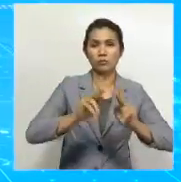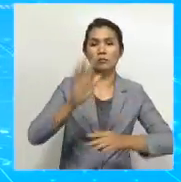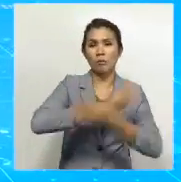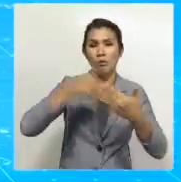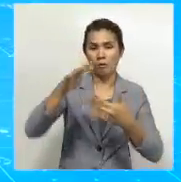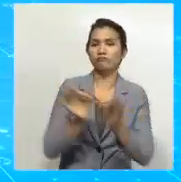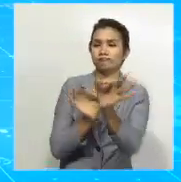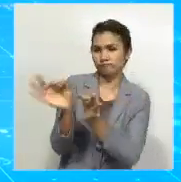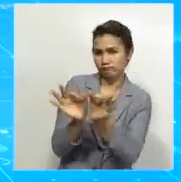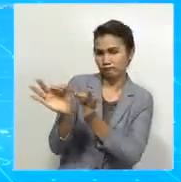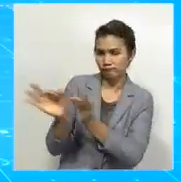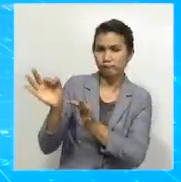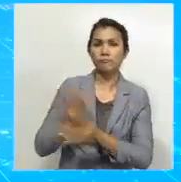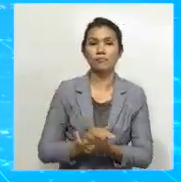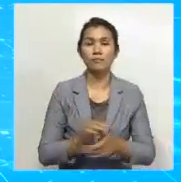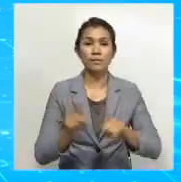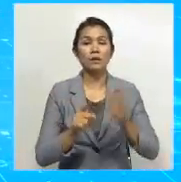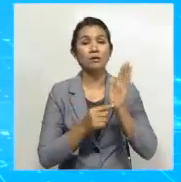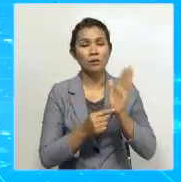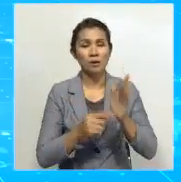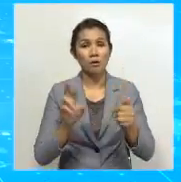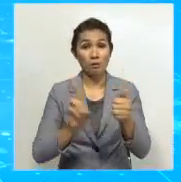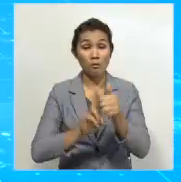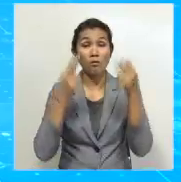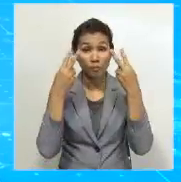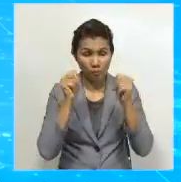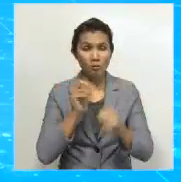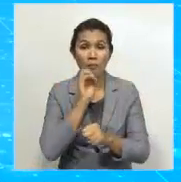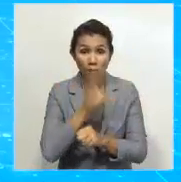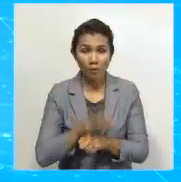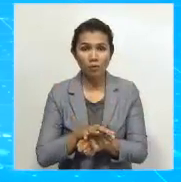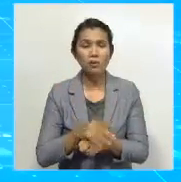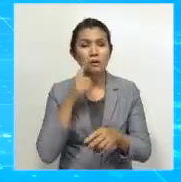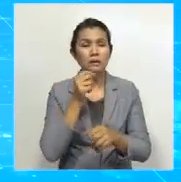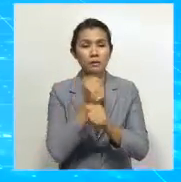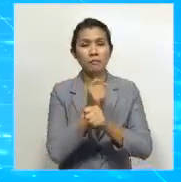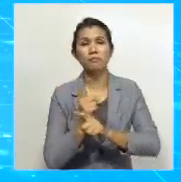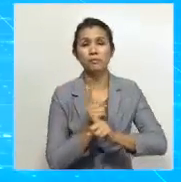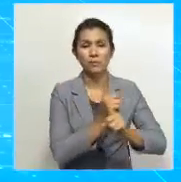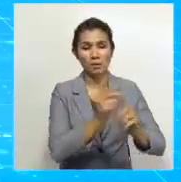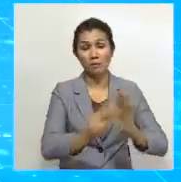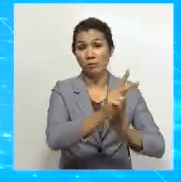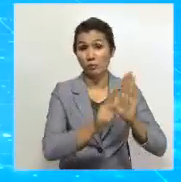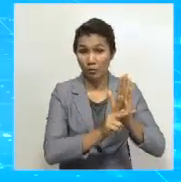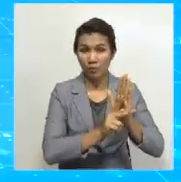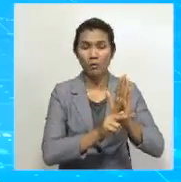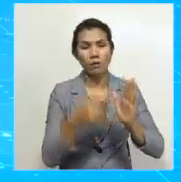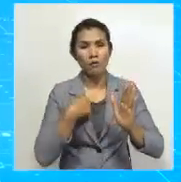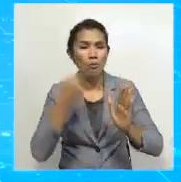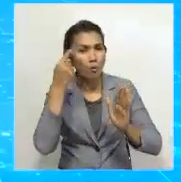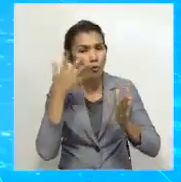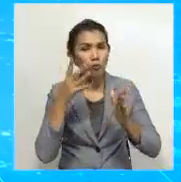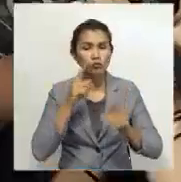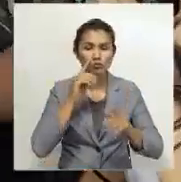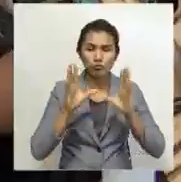เช่นเดียวกับทางด้านของพลเอกประวิตรวงษ์สุวรรณรองนายกรัฐมนตรีก็ย้ำค่ะถึงการทำตามกระบวนการกฎหมายแล้วก็ไม่ทราบจะ